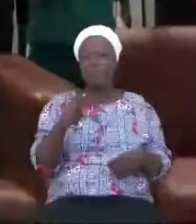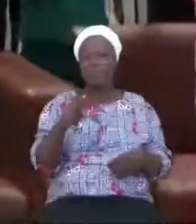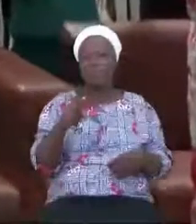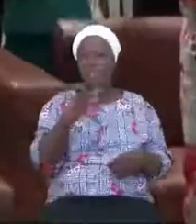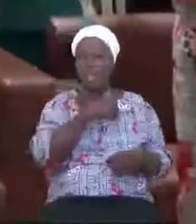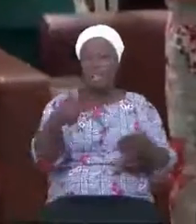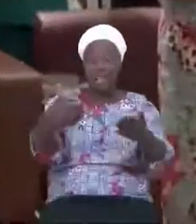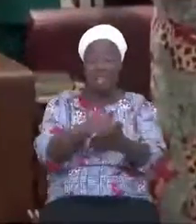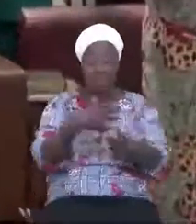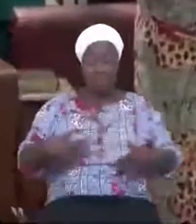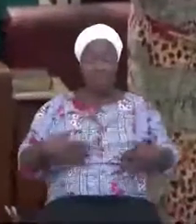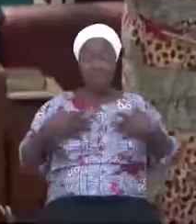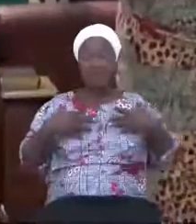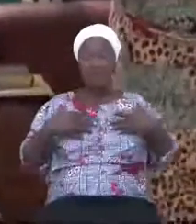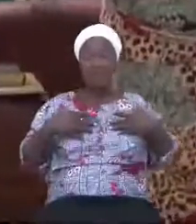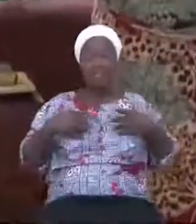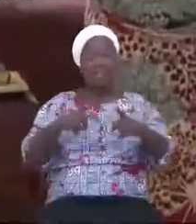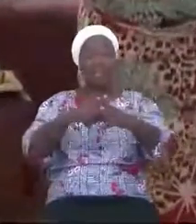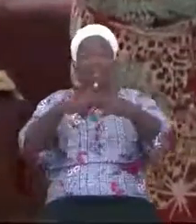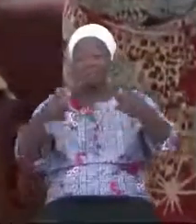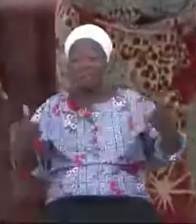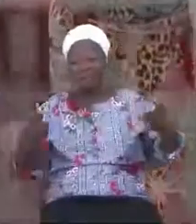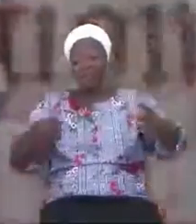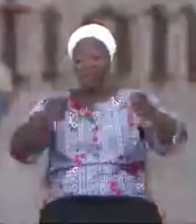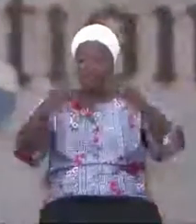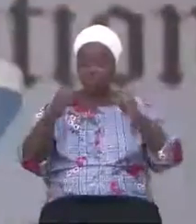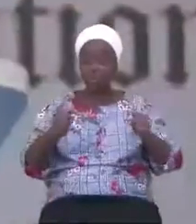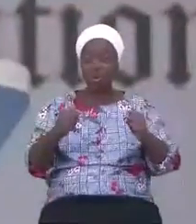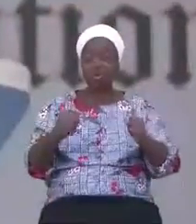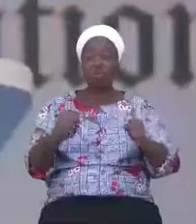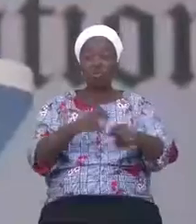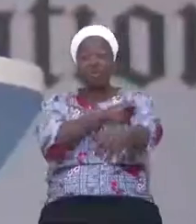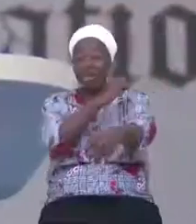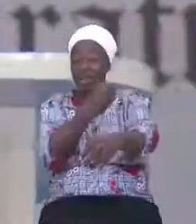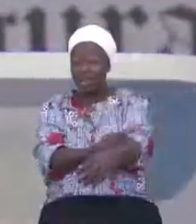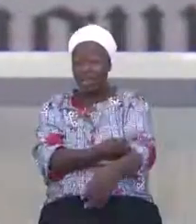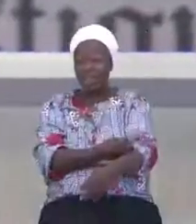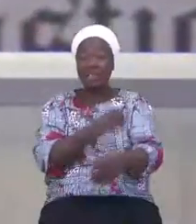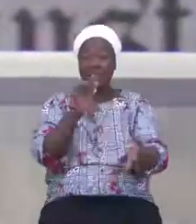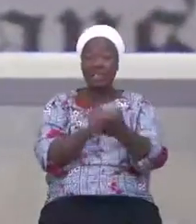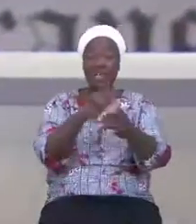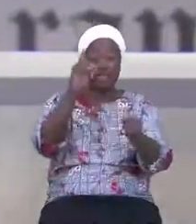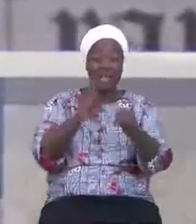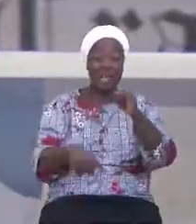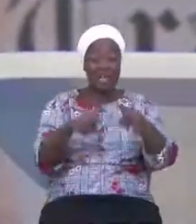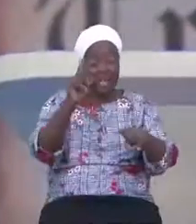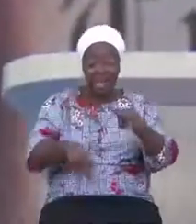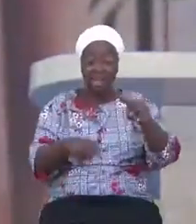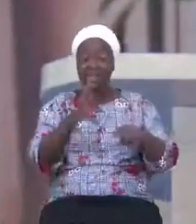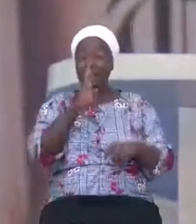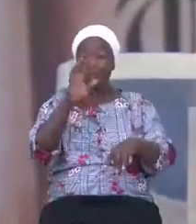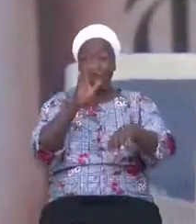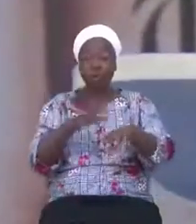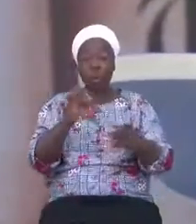Une nouvelle vie puissante, forte, puissante, qui ne peut être touchée ou